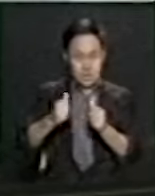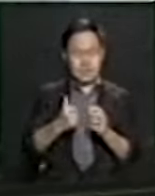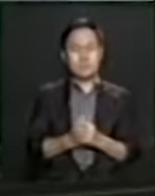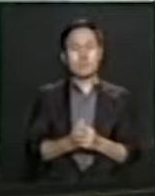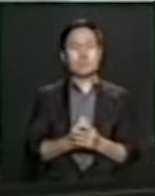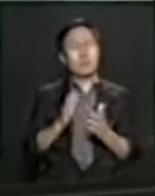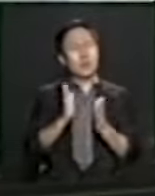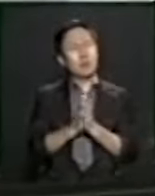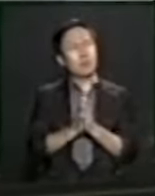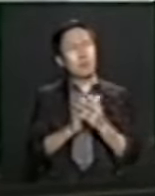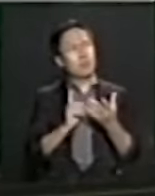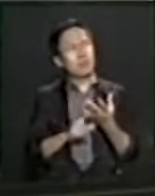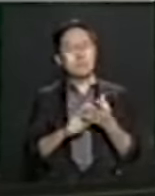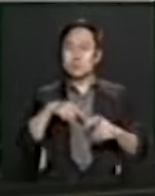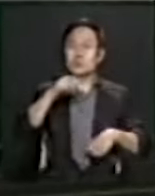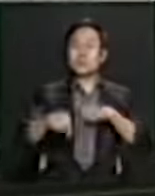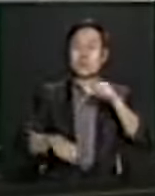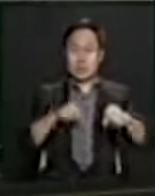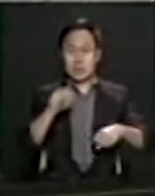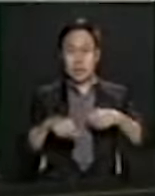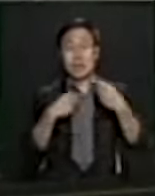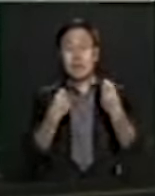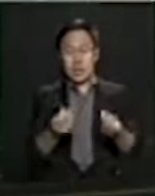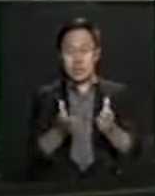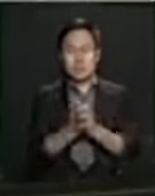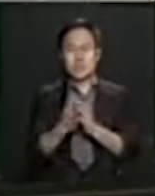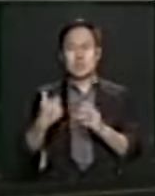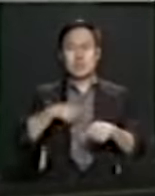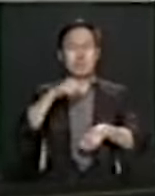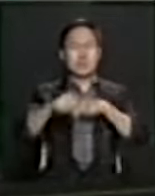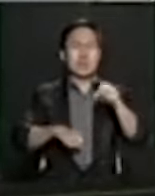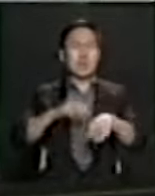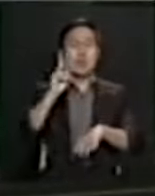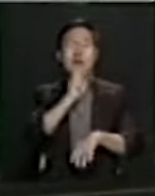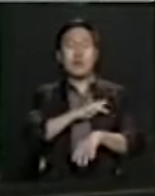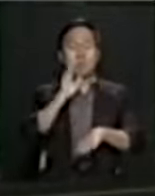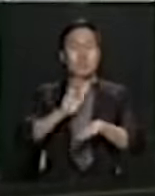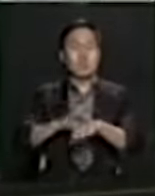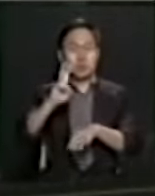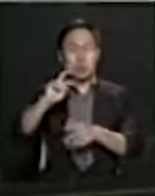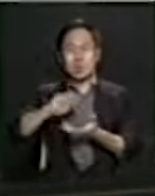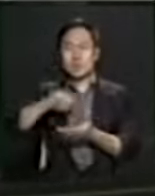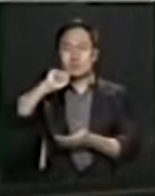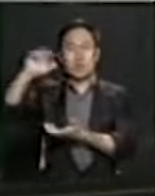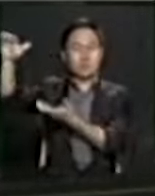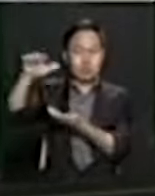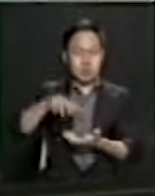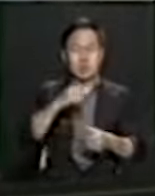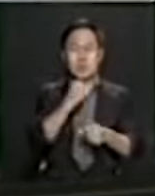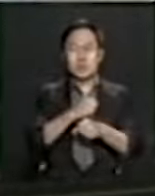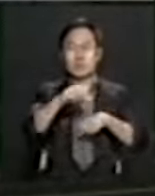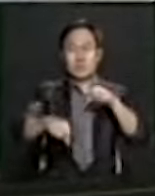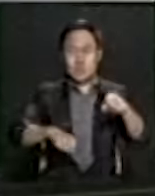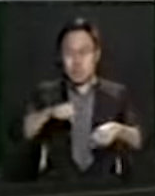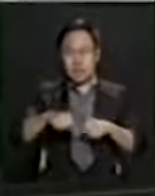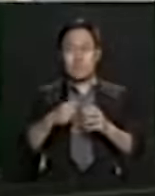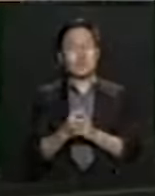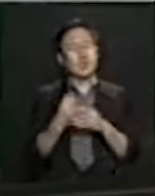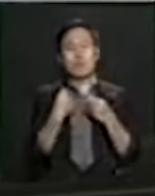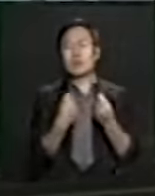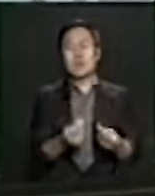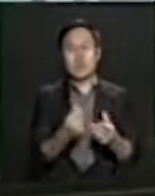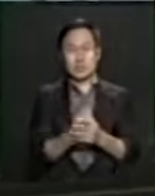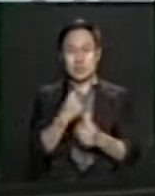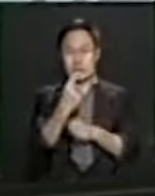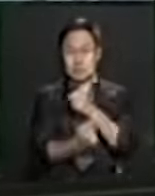จักรยานจะเห็นมารถจักรยานที่ใช้แล้วจากต่างประเทศแต่อันนั้นก็เอามาขายแต่เราโรตารี่เรานำเข้ามา